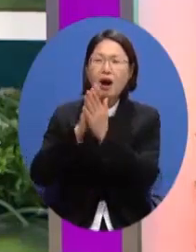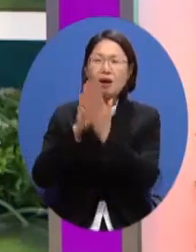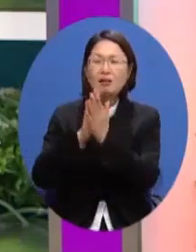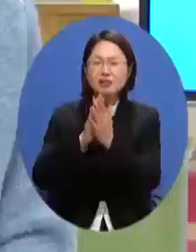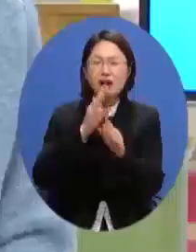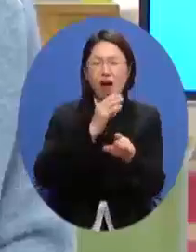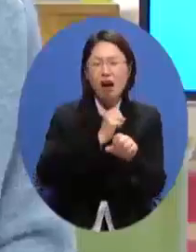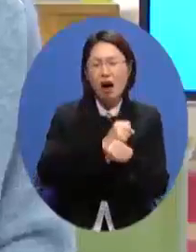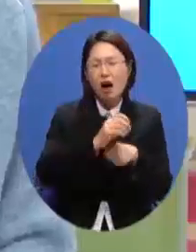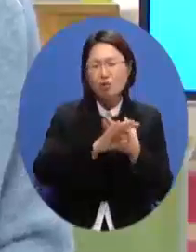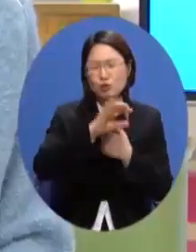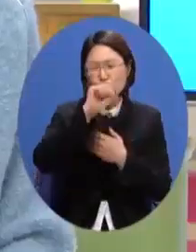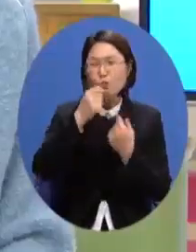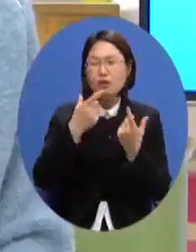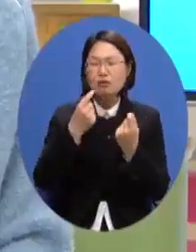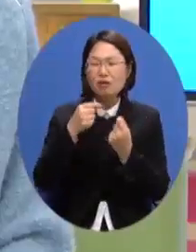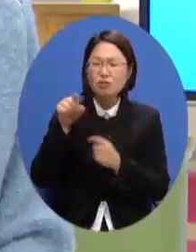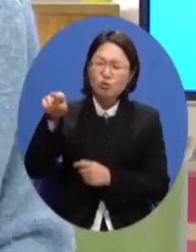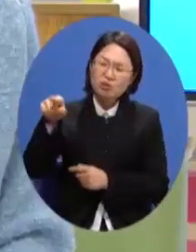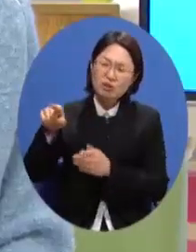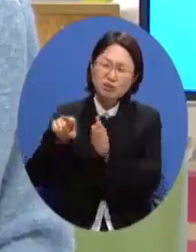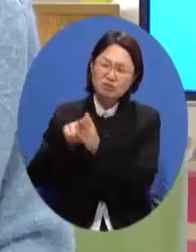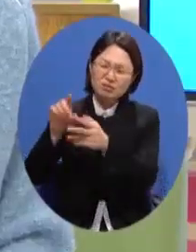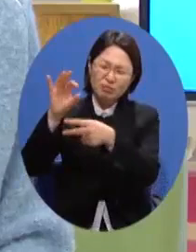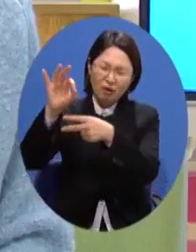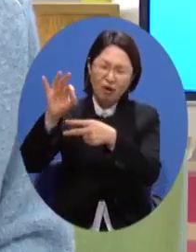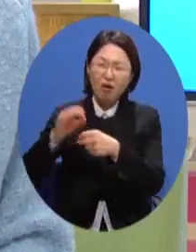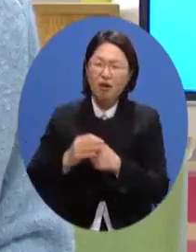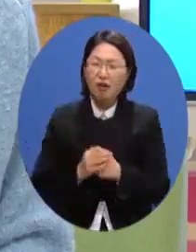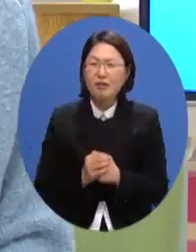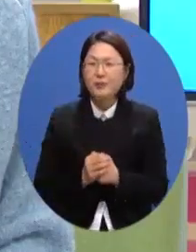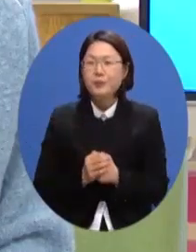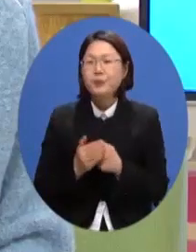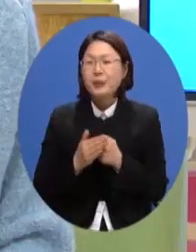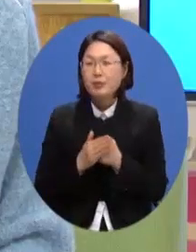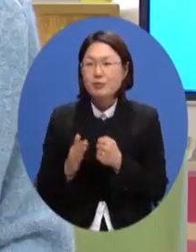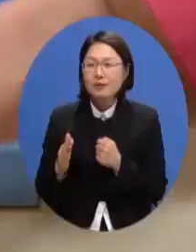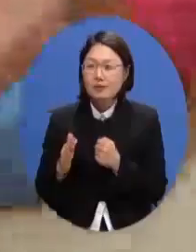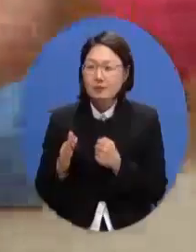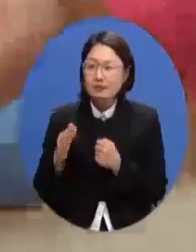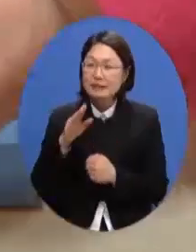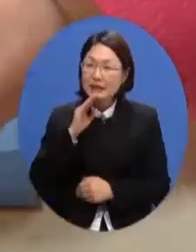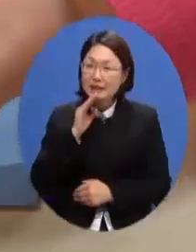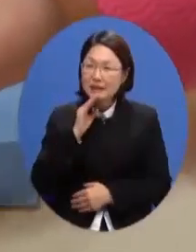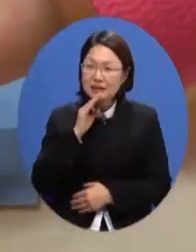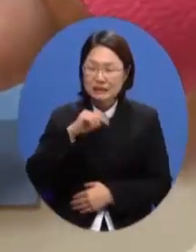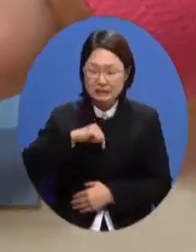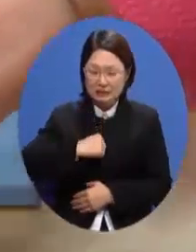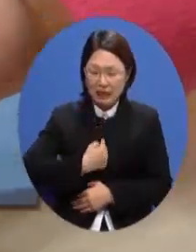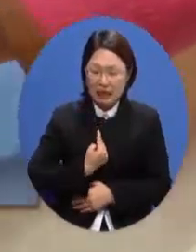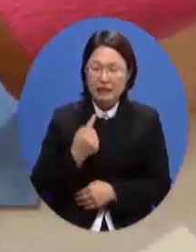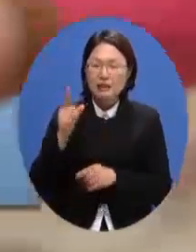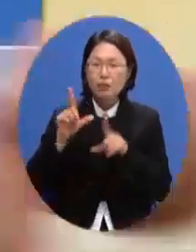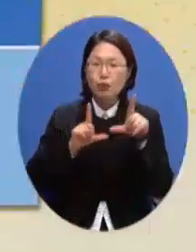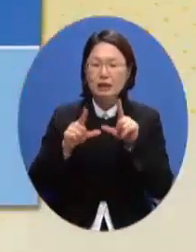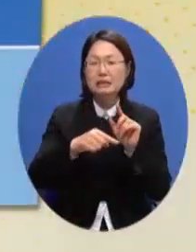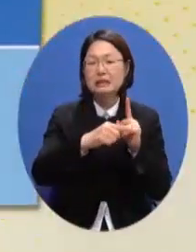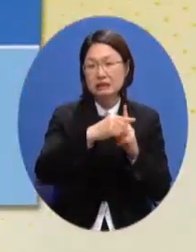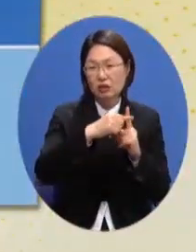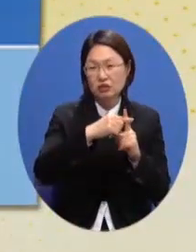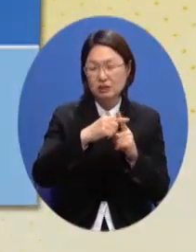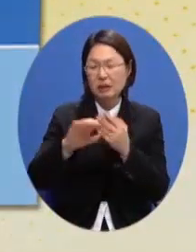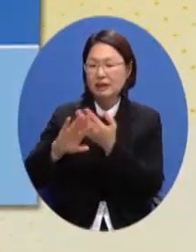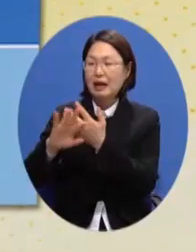같아. 저 사람은 못 믿겠어. 그래서 사실은 자기 모델은 긍정적이지만